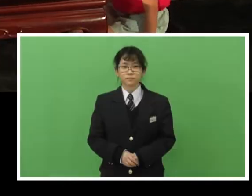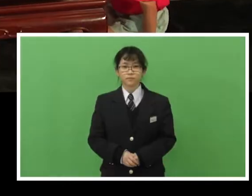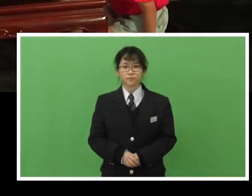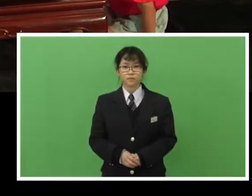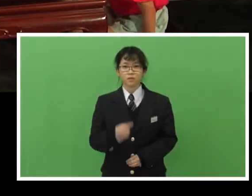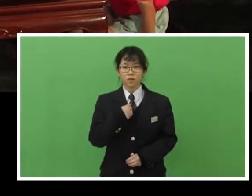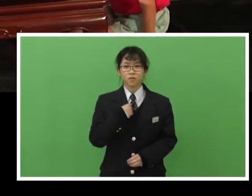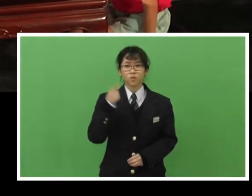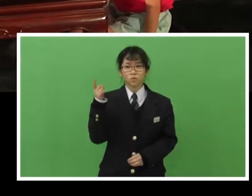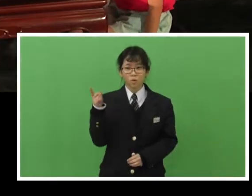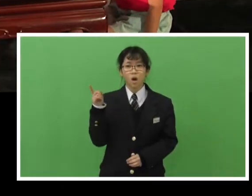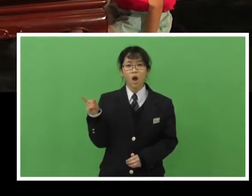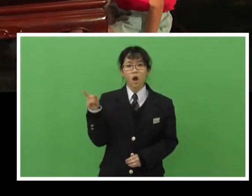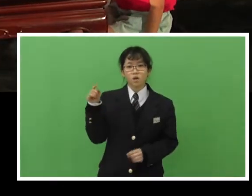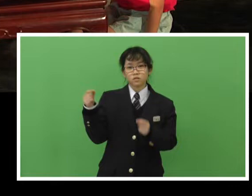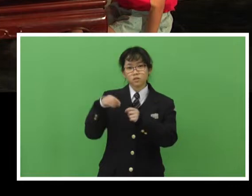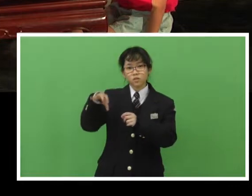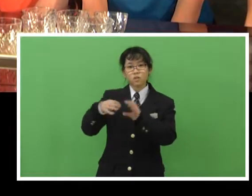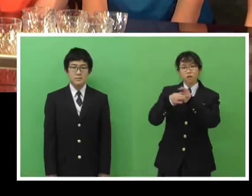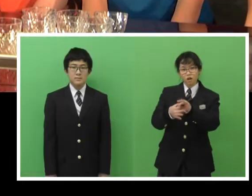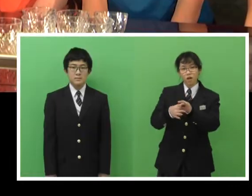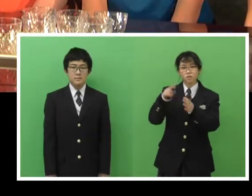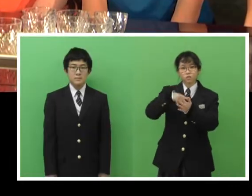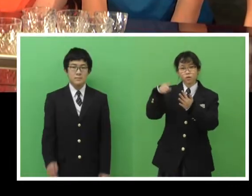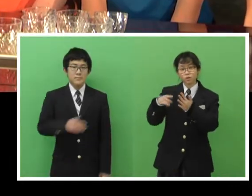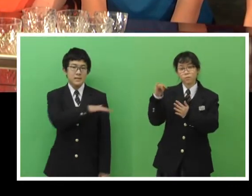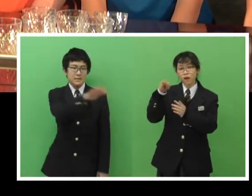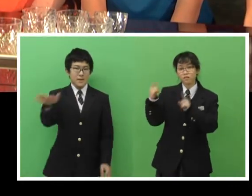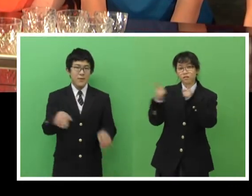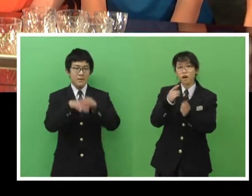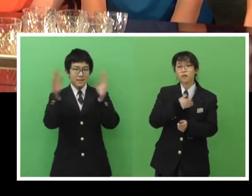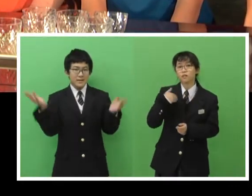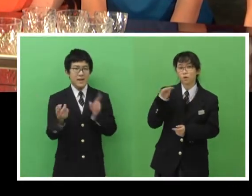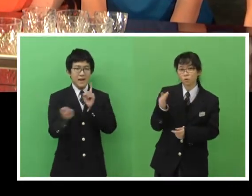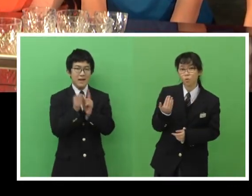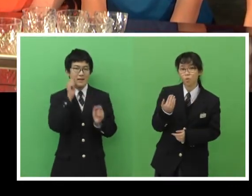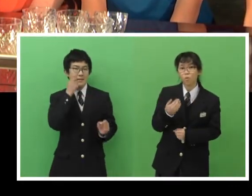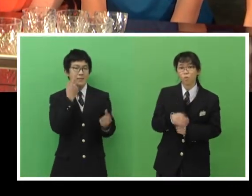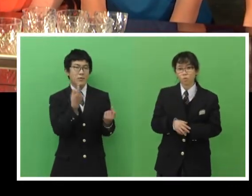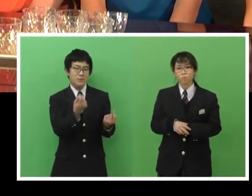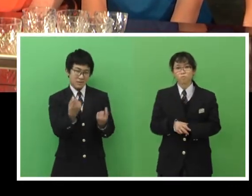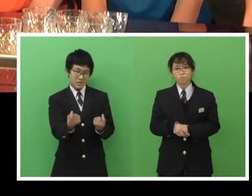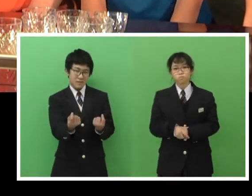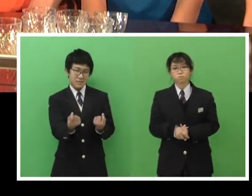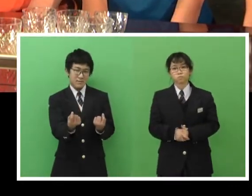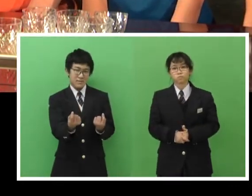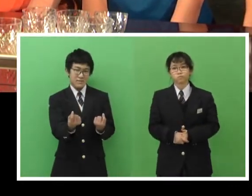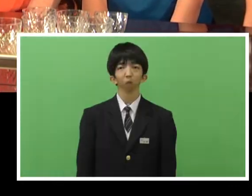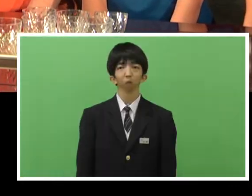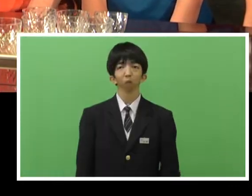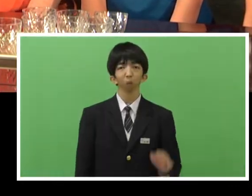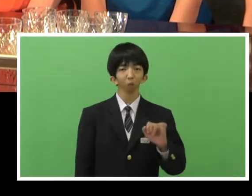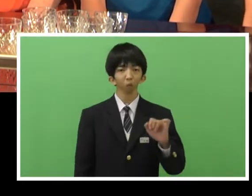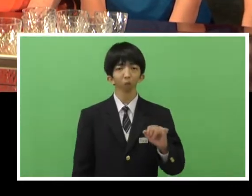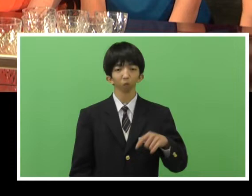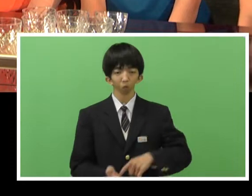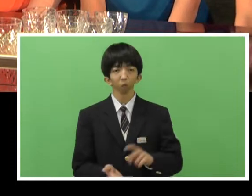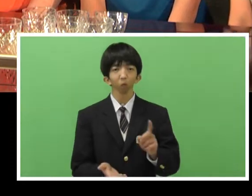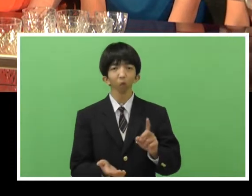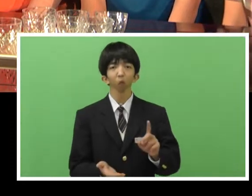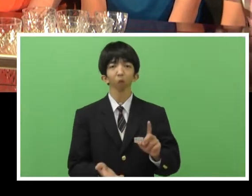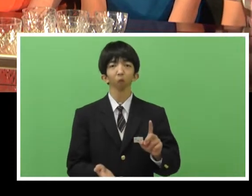シュ。私とショーは近所やけん時々会えたけどね。 みんなには全然会えんかったもんね。 そうやな。 ばあちゃんこれ